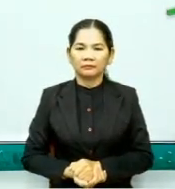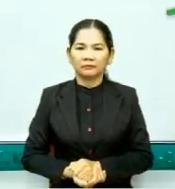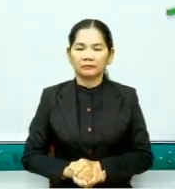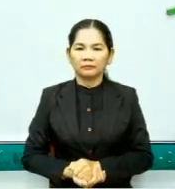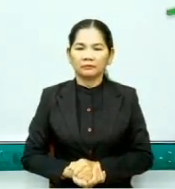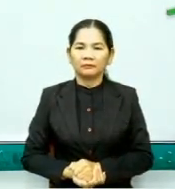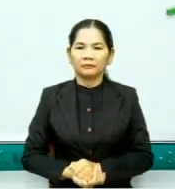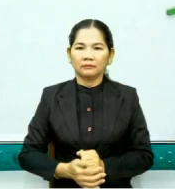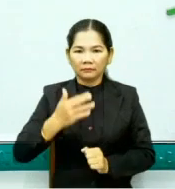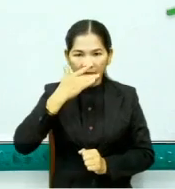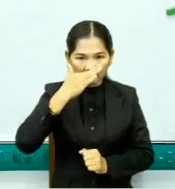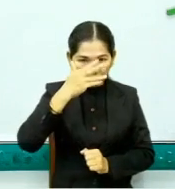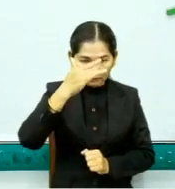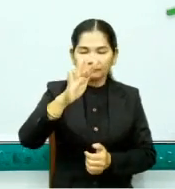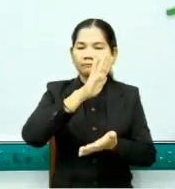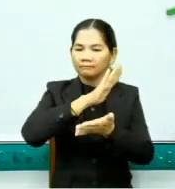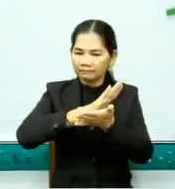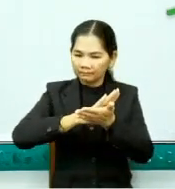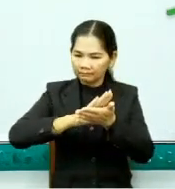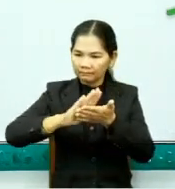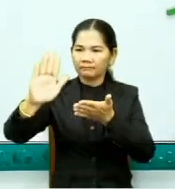Sạ mốt sát.